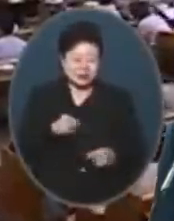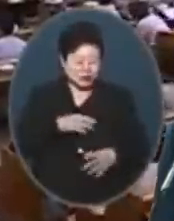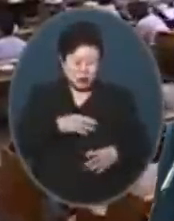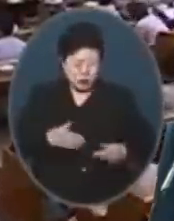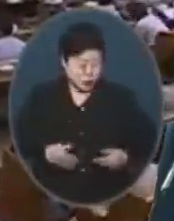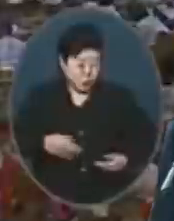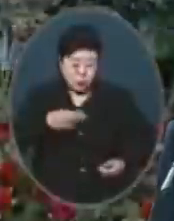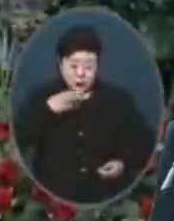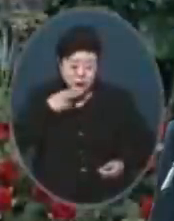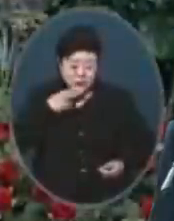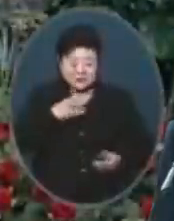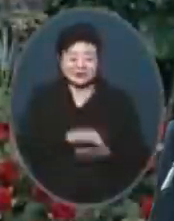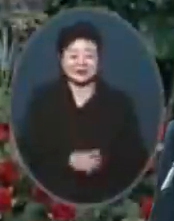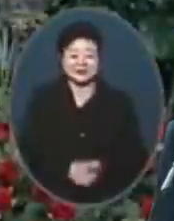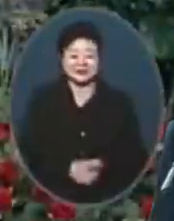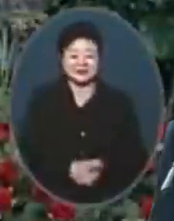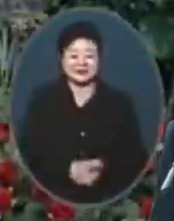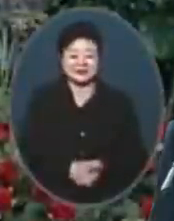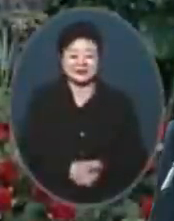것입니다.